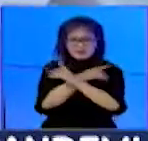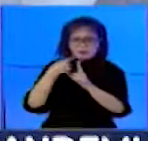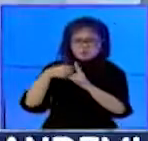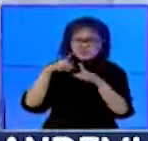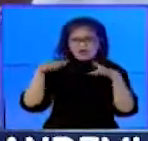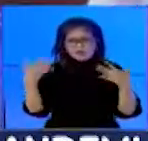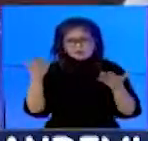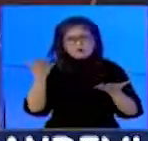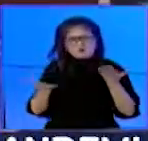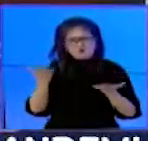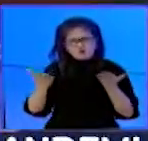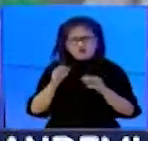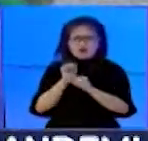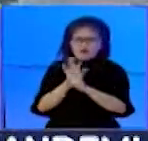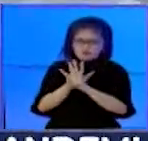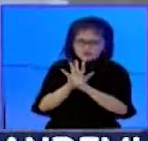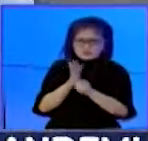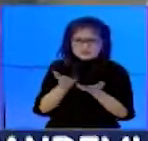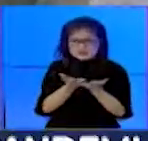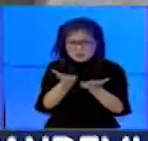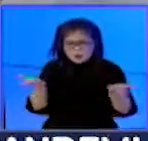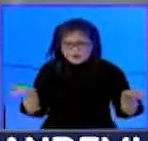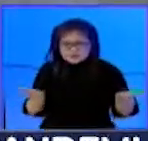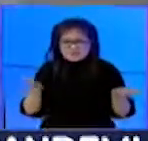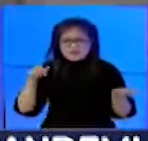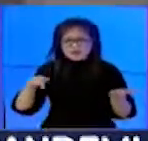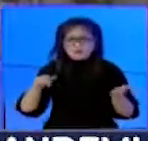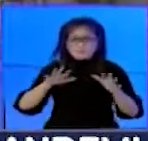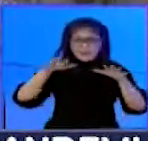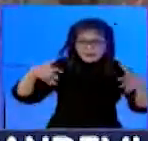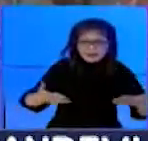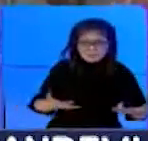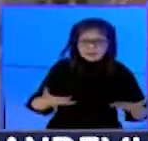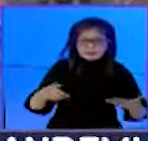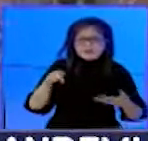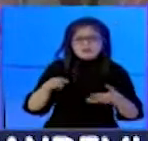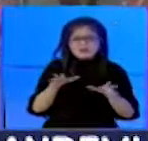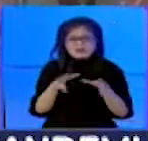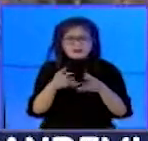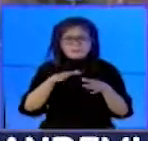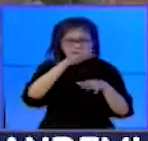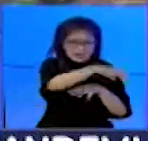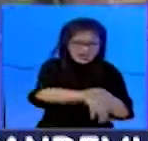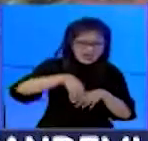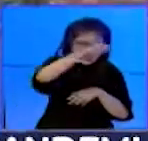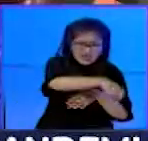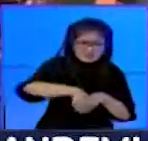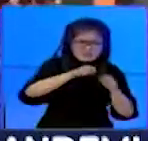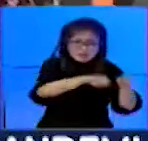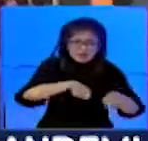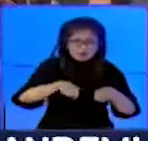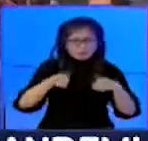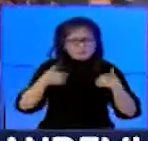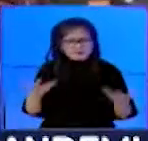COVID-19. Terlebih di tengah pandemi ini, tugas penggali kubur menjadi lebih berat lantaran meningkatnya angka kematian selama virus